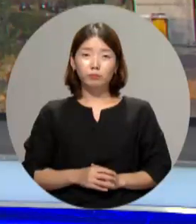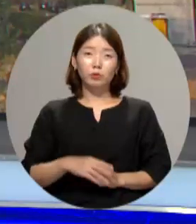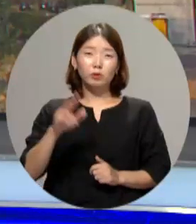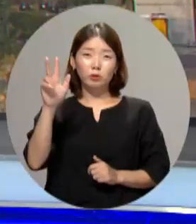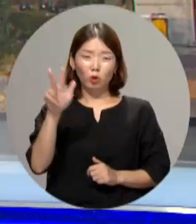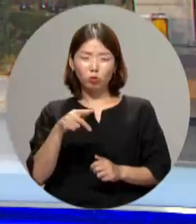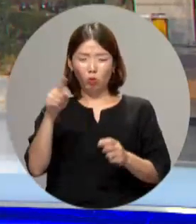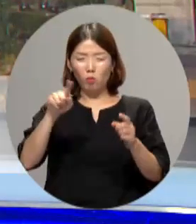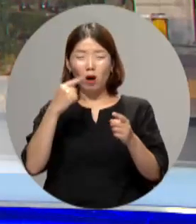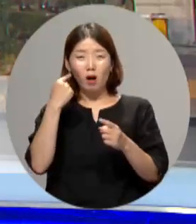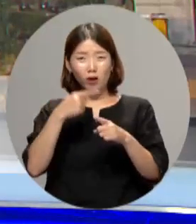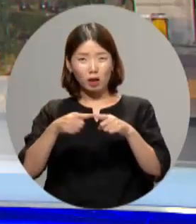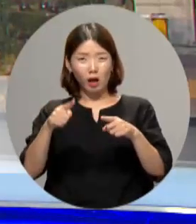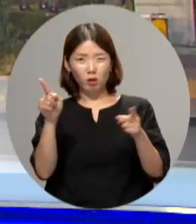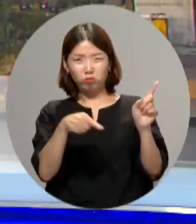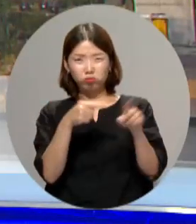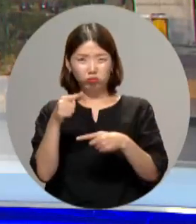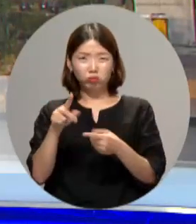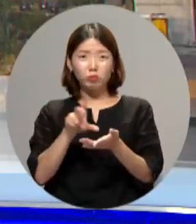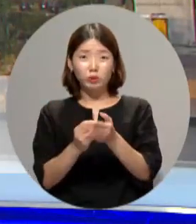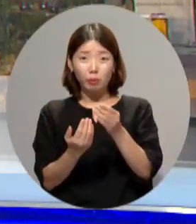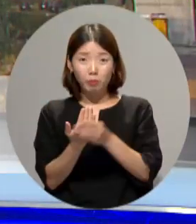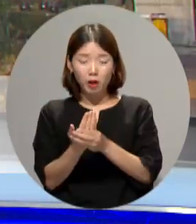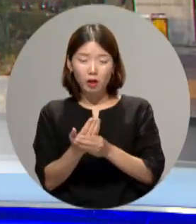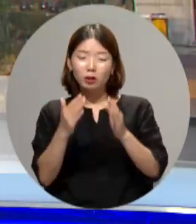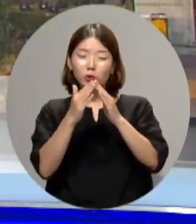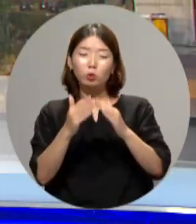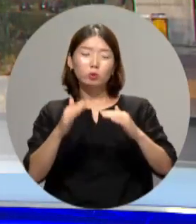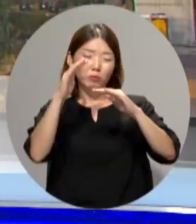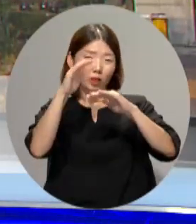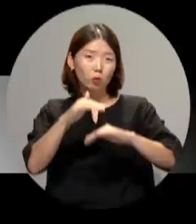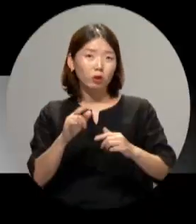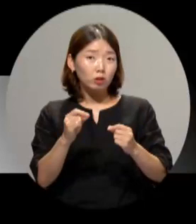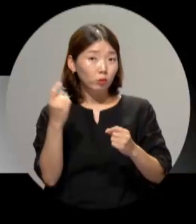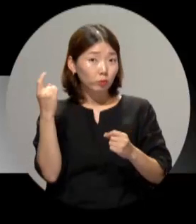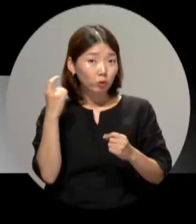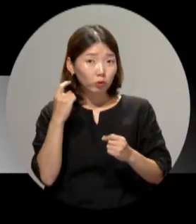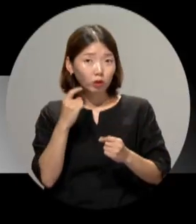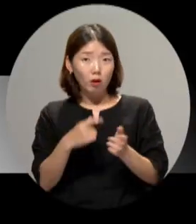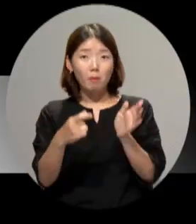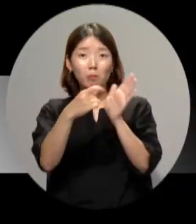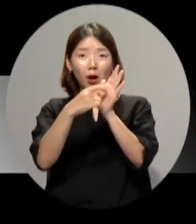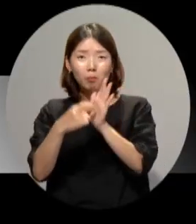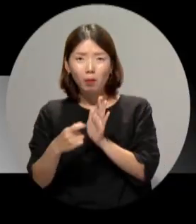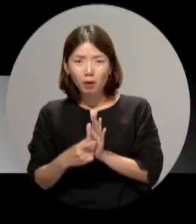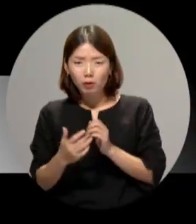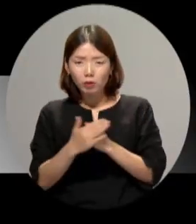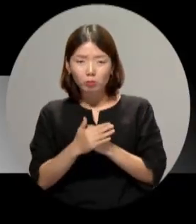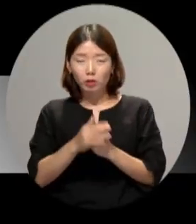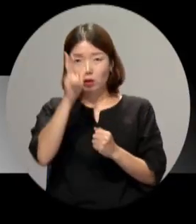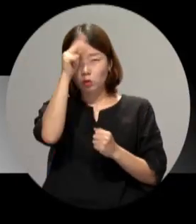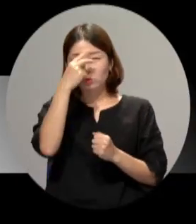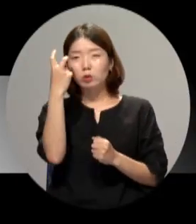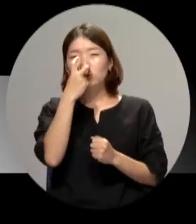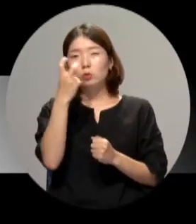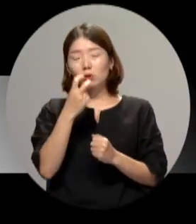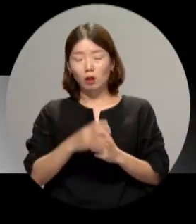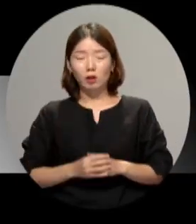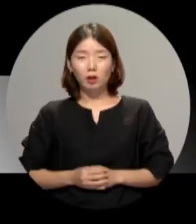전국적으로 칼부림 문제가 불거지는 가운데 전주에서도 비슷한 내용을 전해 들었다는 글이 올라와 경찰이 진입 파악에